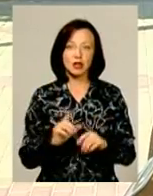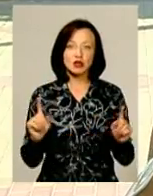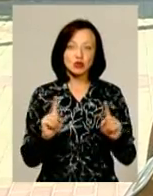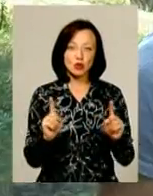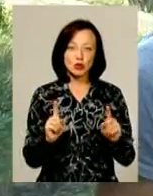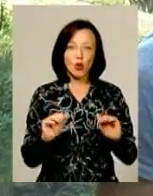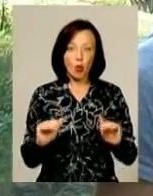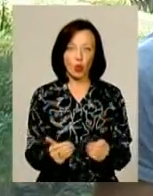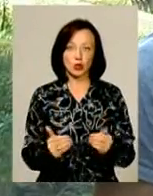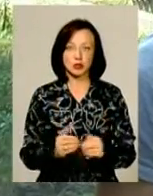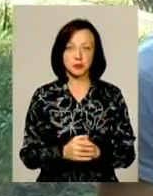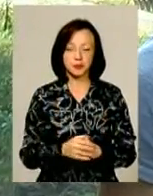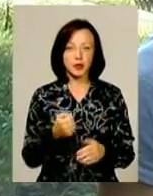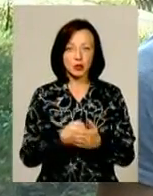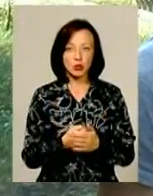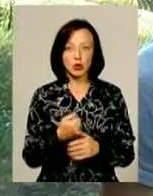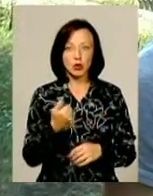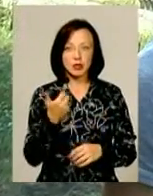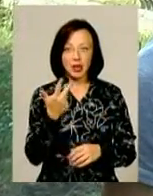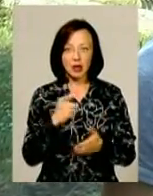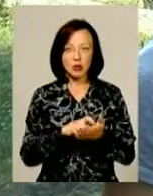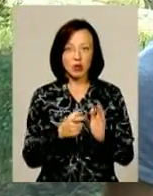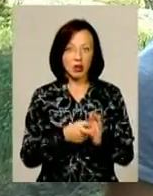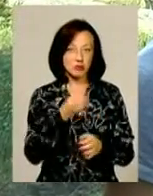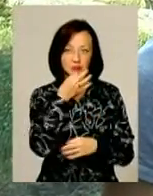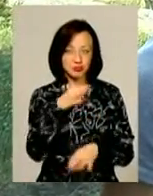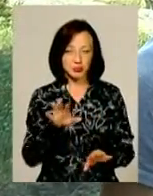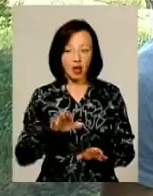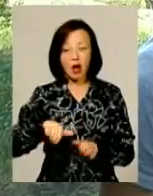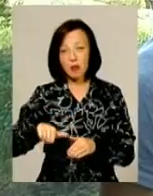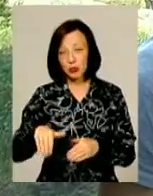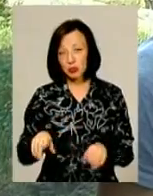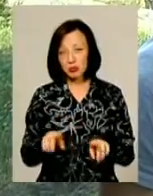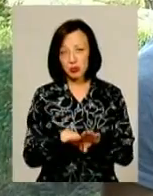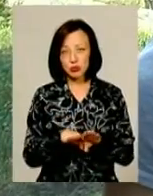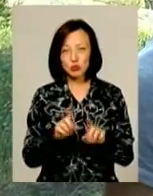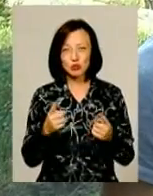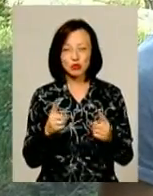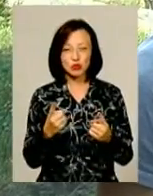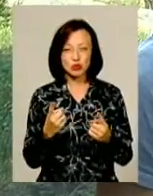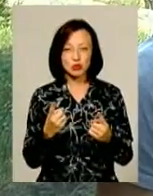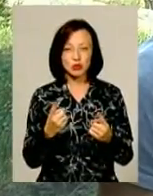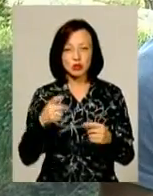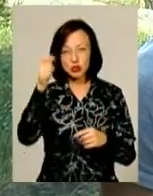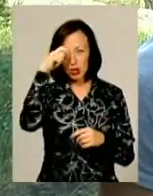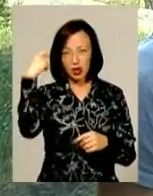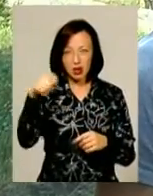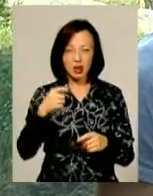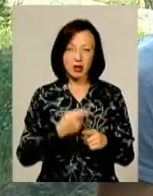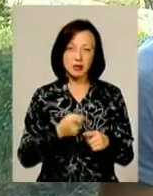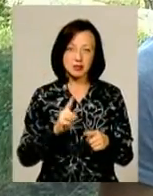щось коротше. До 3-го класу мені не подобалось, а потім вже ні, тому що жара і це